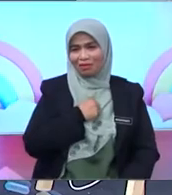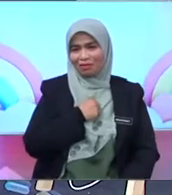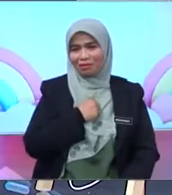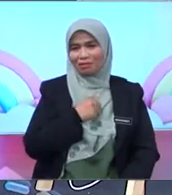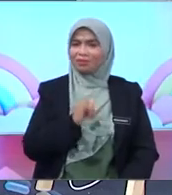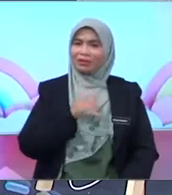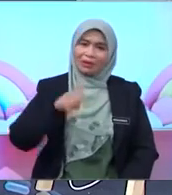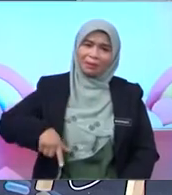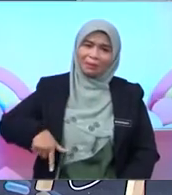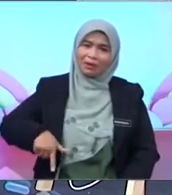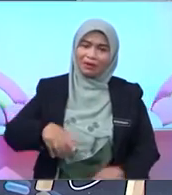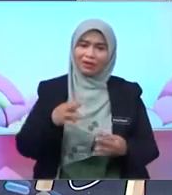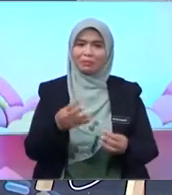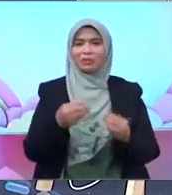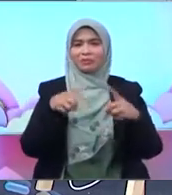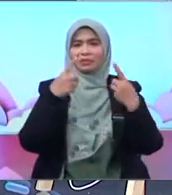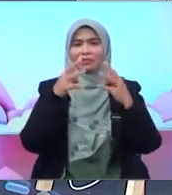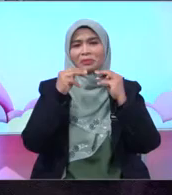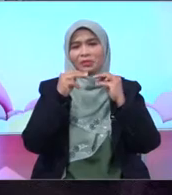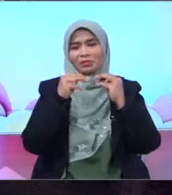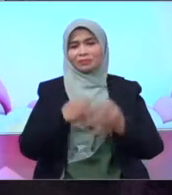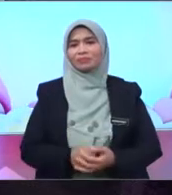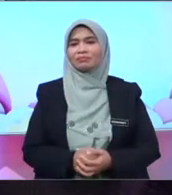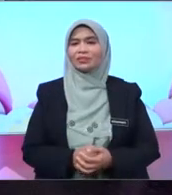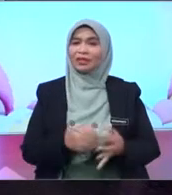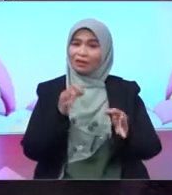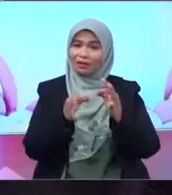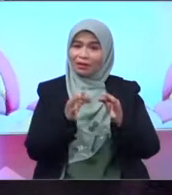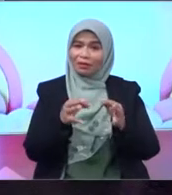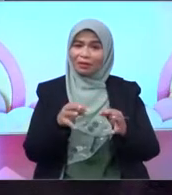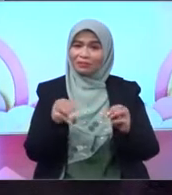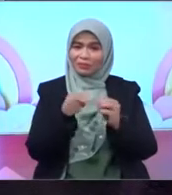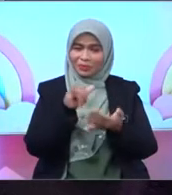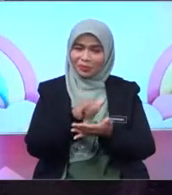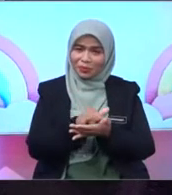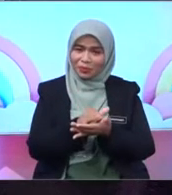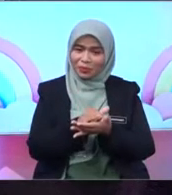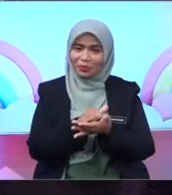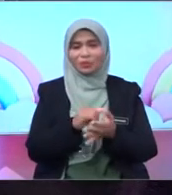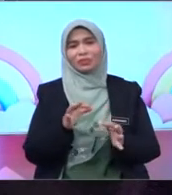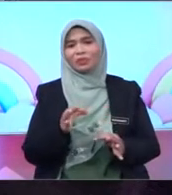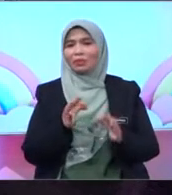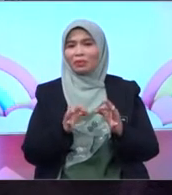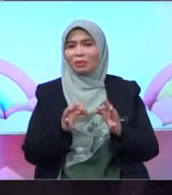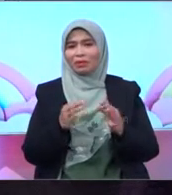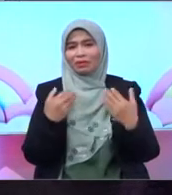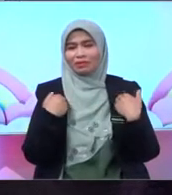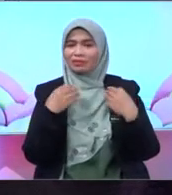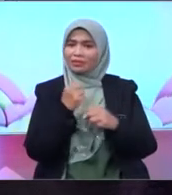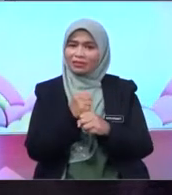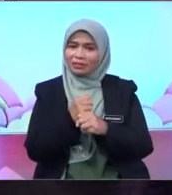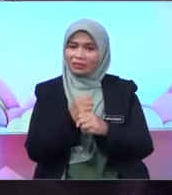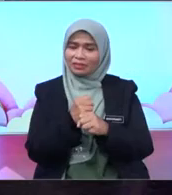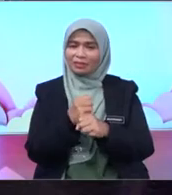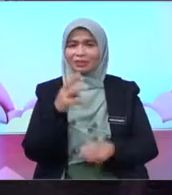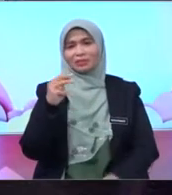terlampaui jikalau macam tu walaupun Mira adegan atau adem sore TD Mira sepatunya